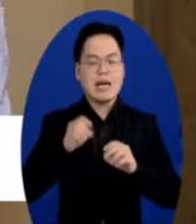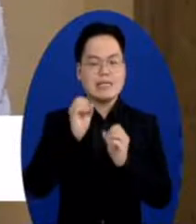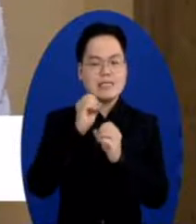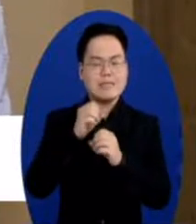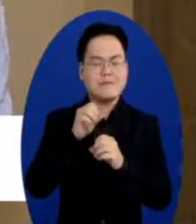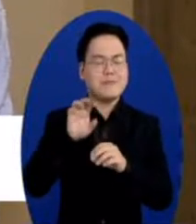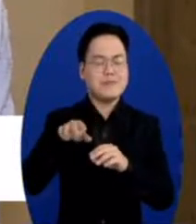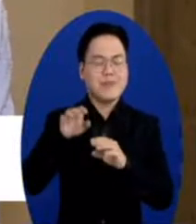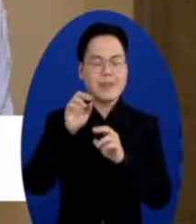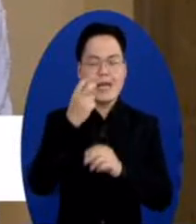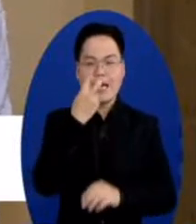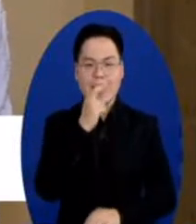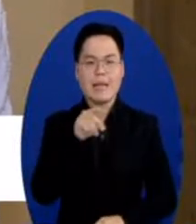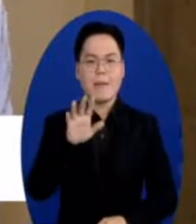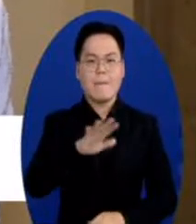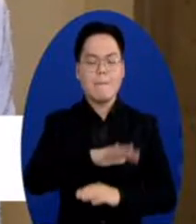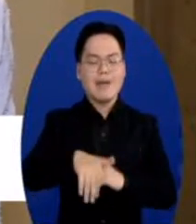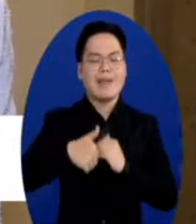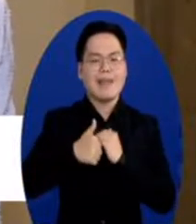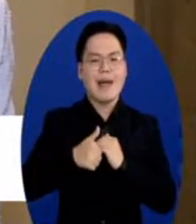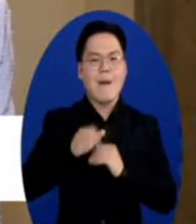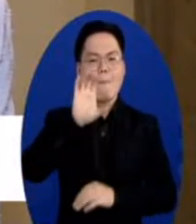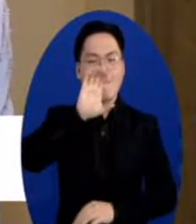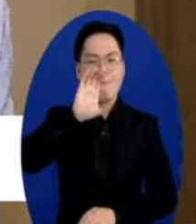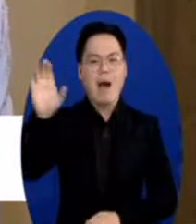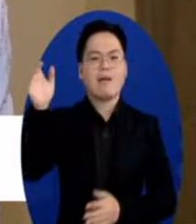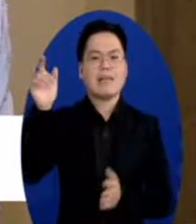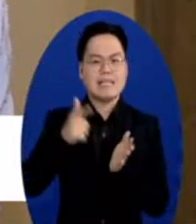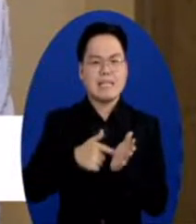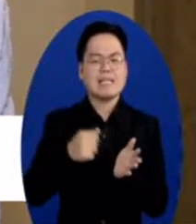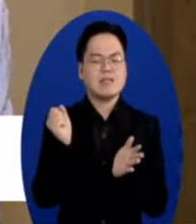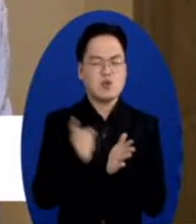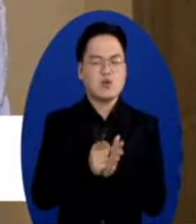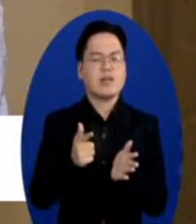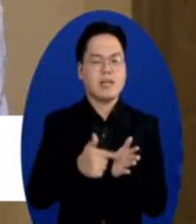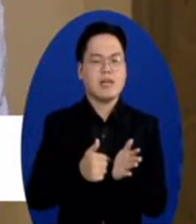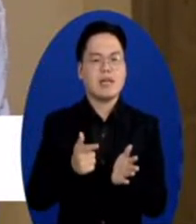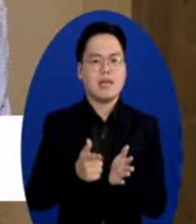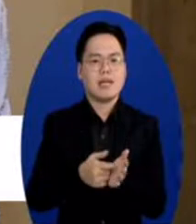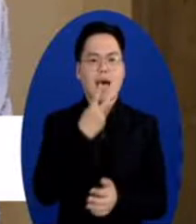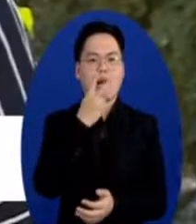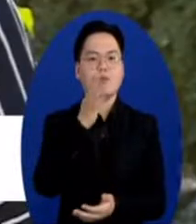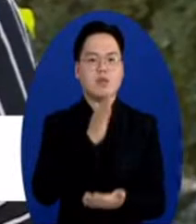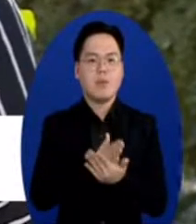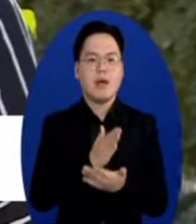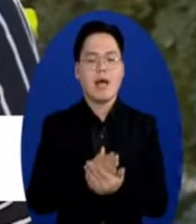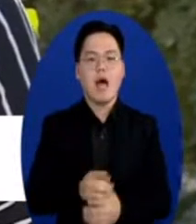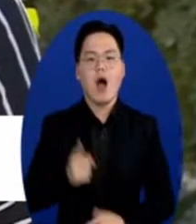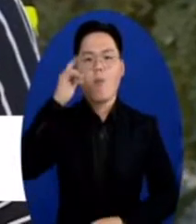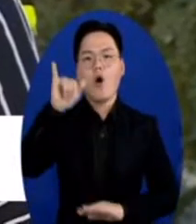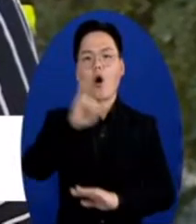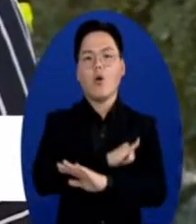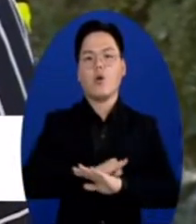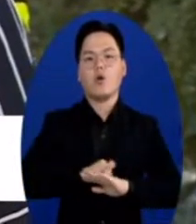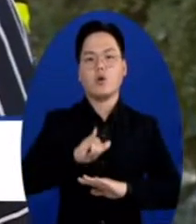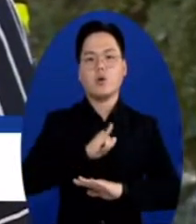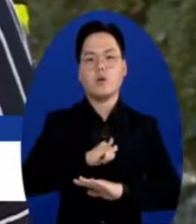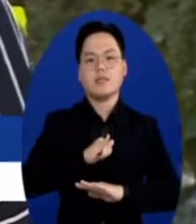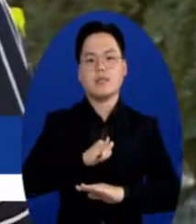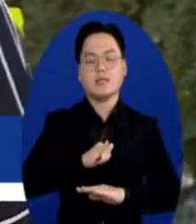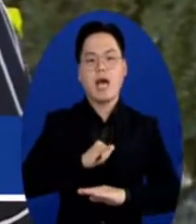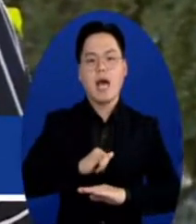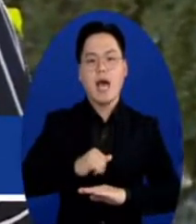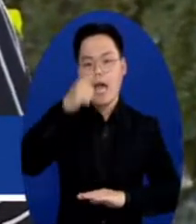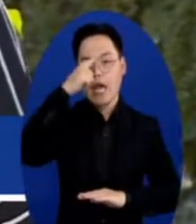зохицуултаар хэрэгжүүлэх юм бие даасан байгууллага бол зайлшгүй хэрэгтэй юм байна гэдэг нь бол харагдчихаг. Монгол улсын хэмжээнд бол